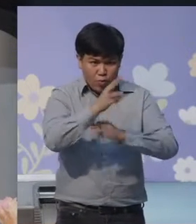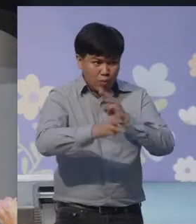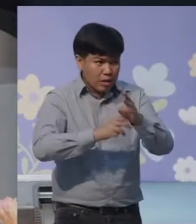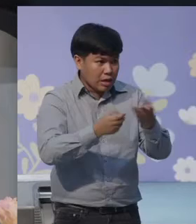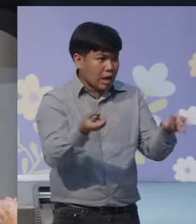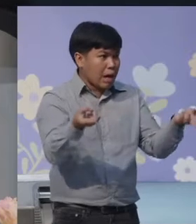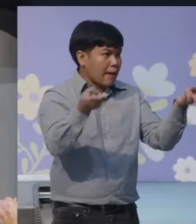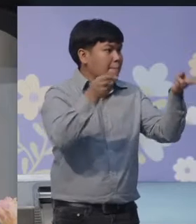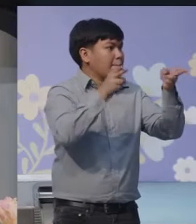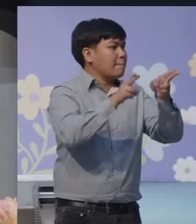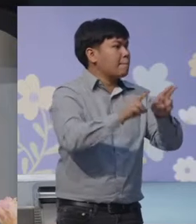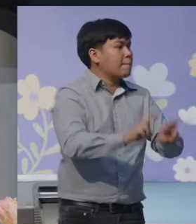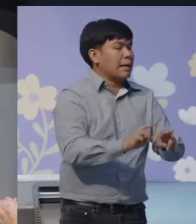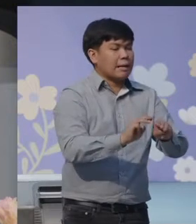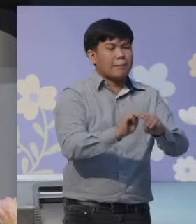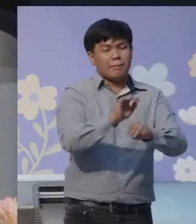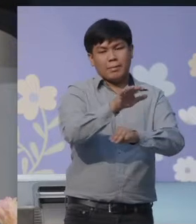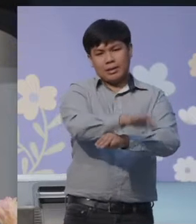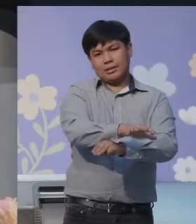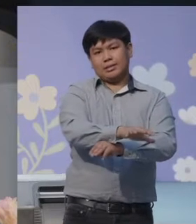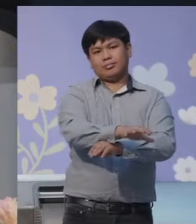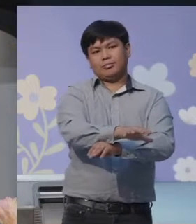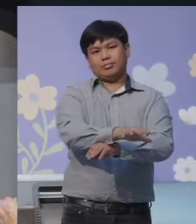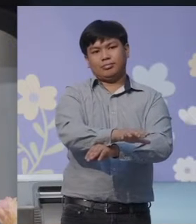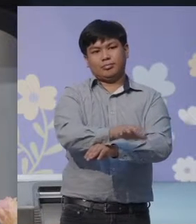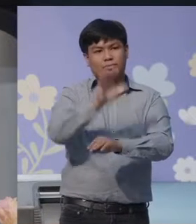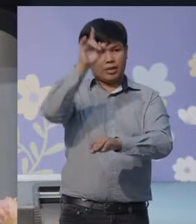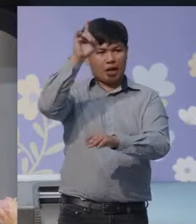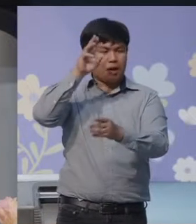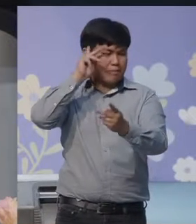maganap ang kanyang layunin.